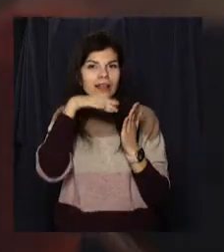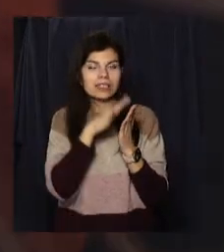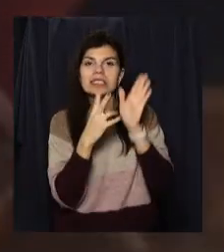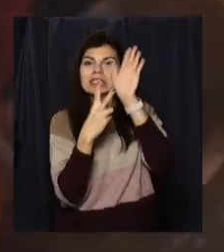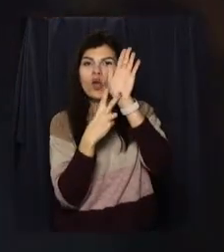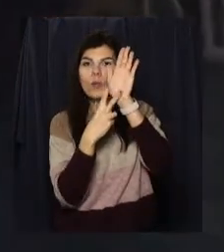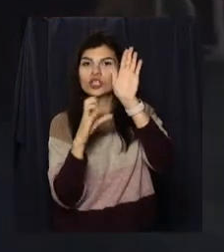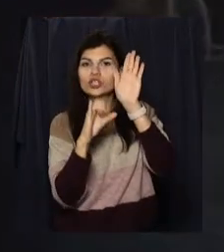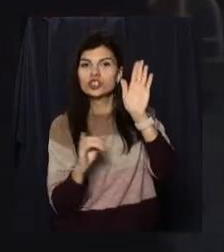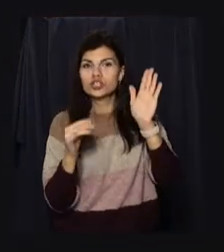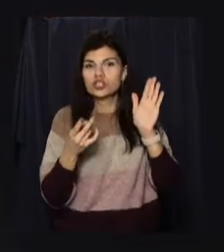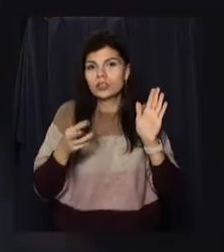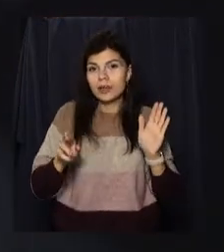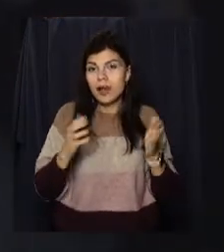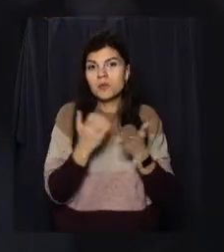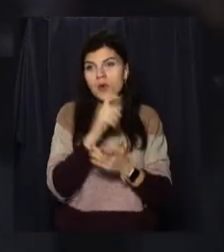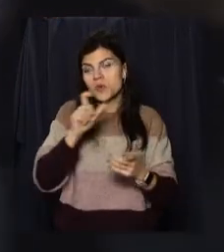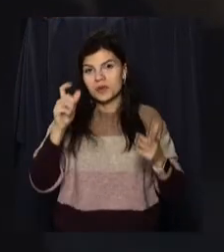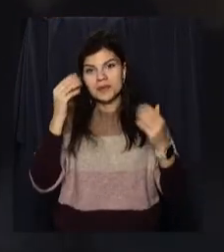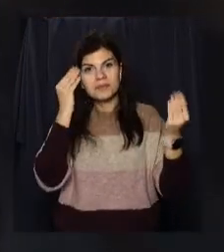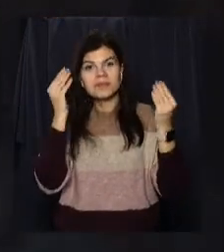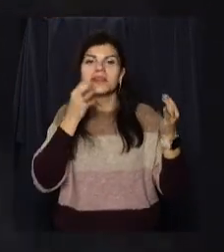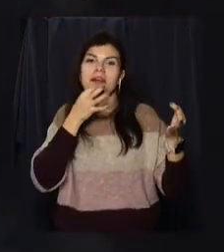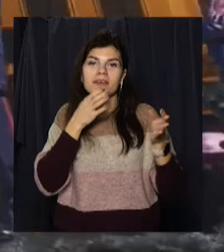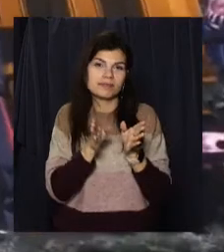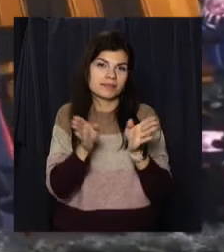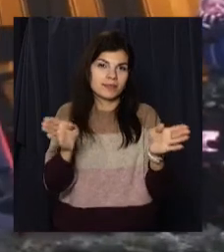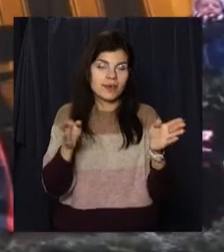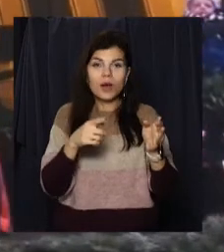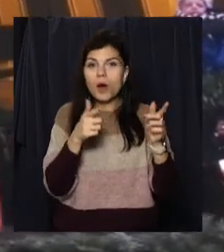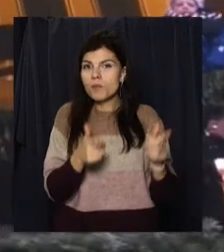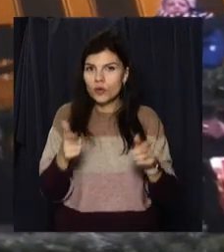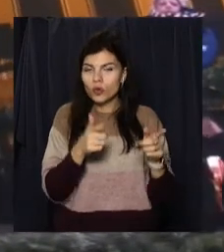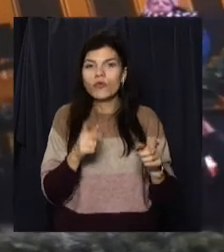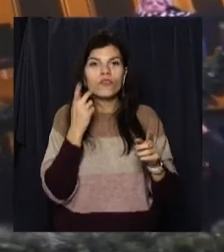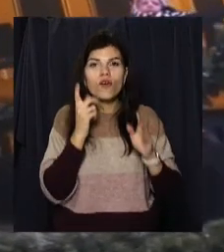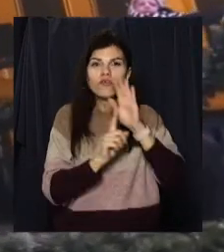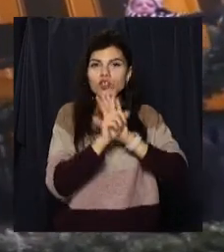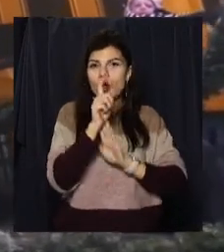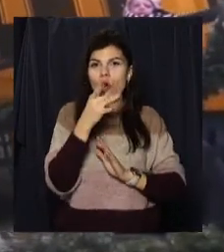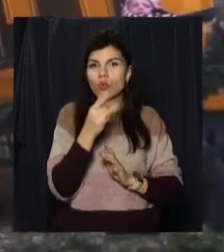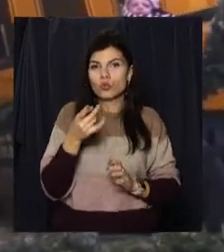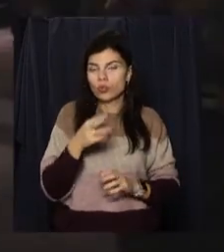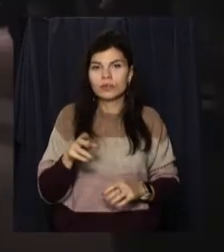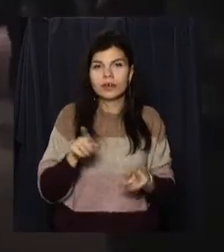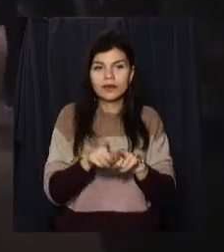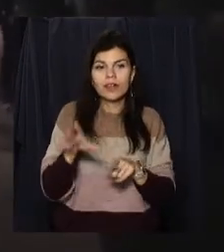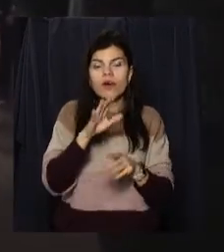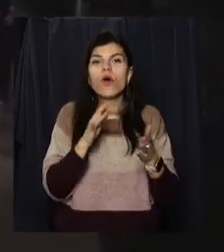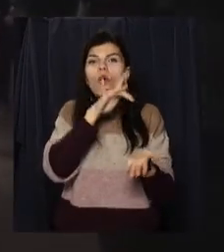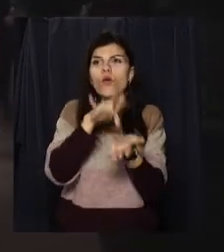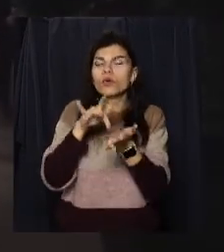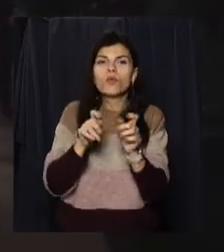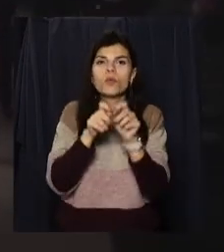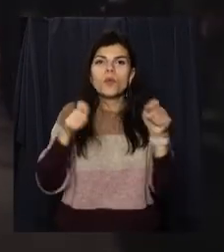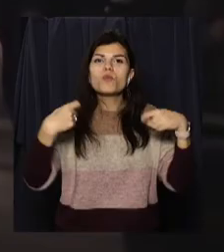Різдво Христове вважається головним святом року. Підготовка до нього починається практично з початку грудня. У більшості міст відкриваються ринки